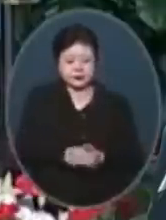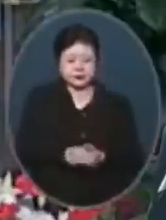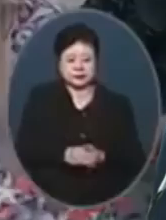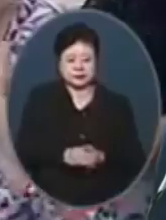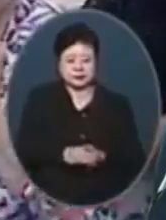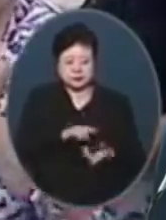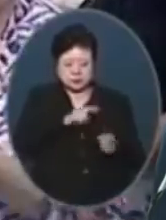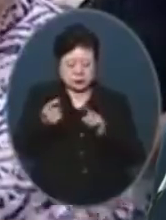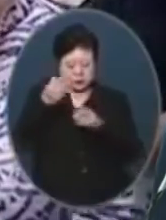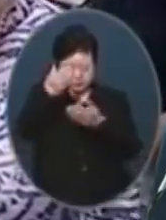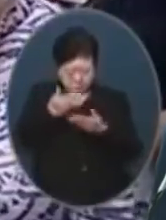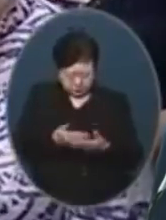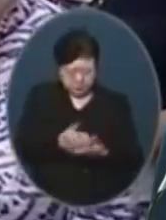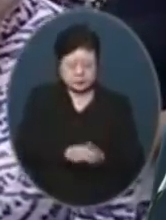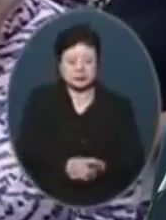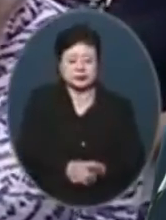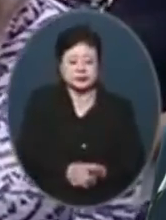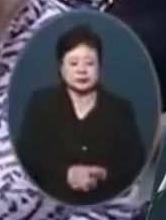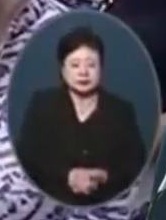고침을 받았다.